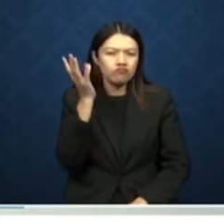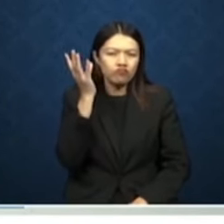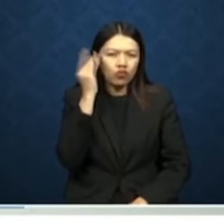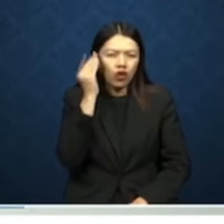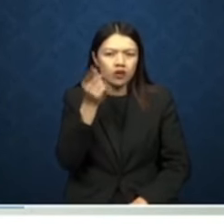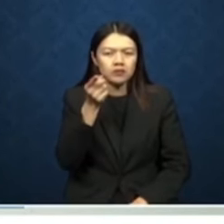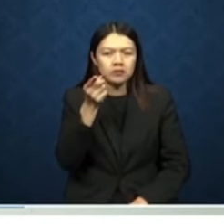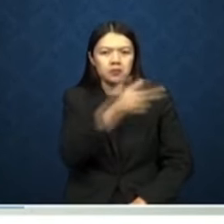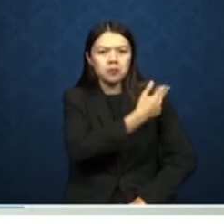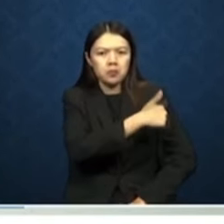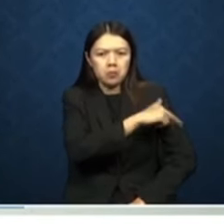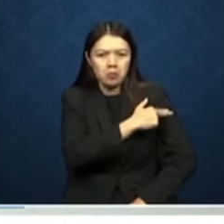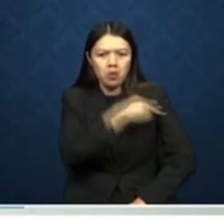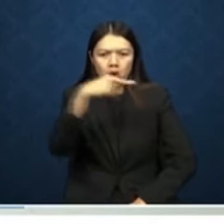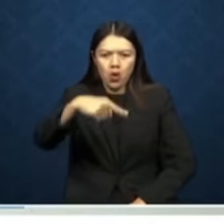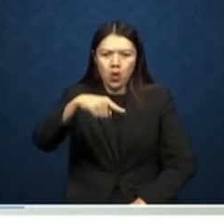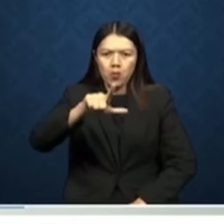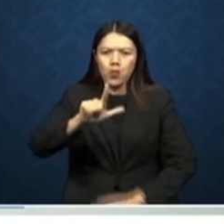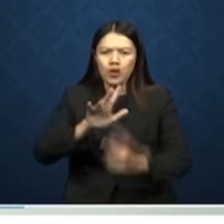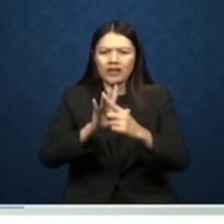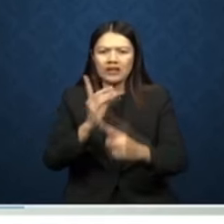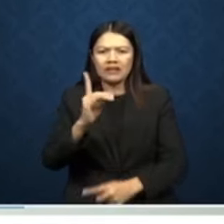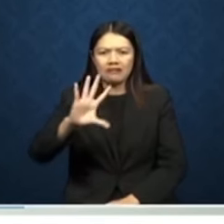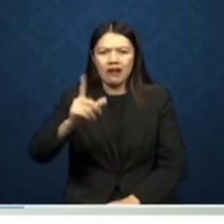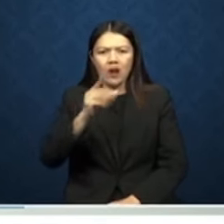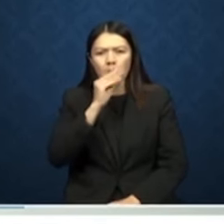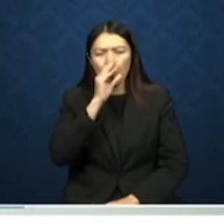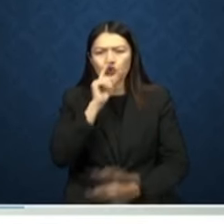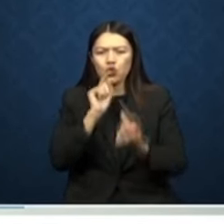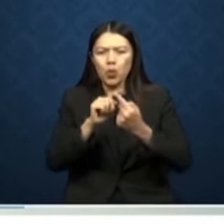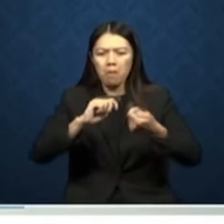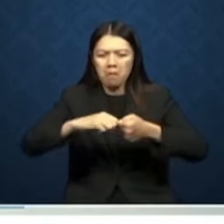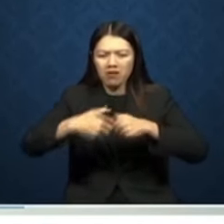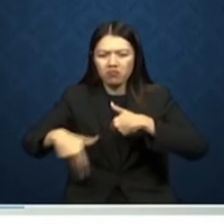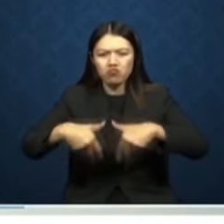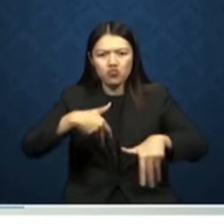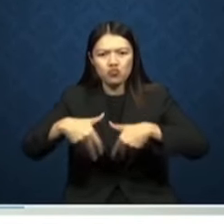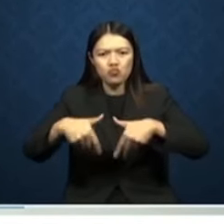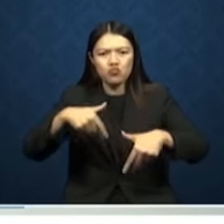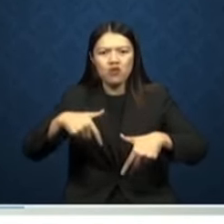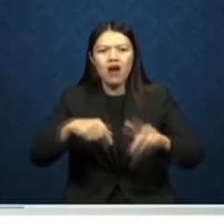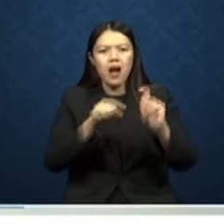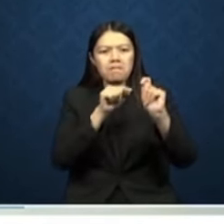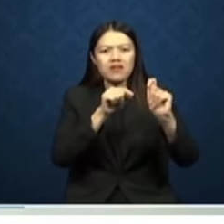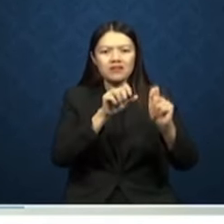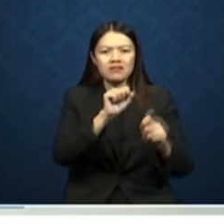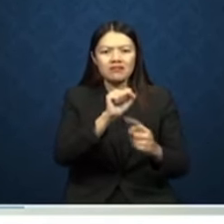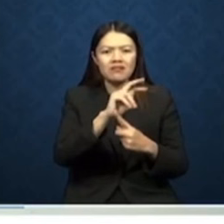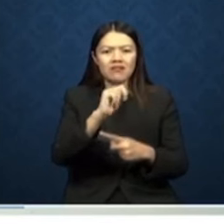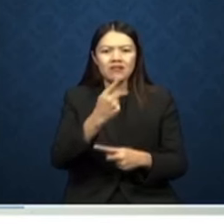ท่านนายแพทย์พลเดชปิ่นประทีปพูดถึงเรื่องความเดือดร้อนของพี่น้องประชาชนในอำเภอสังขบุรี